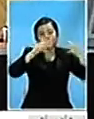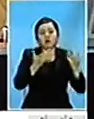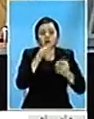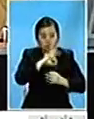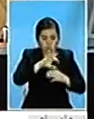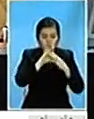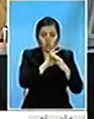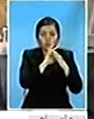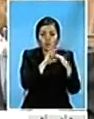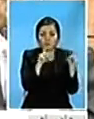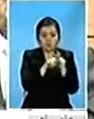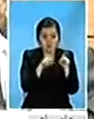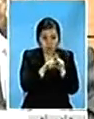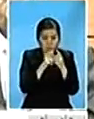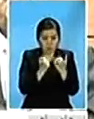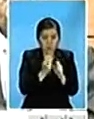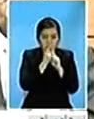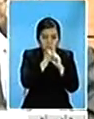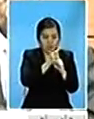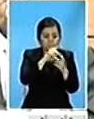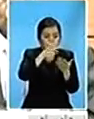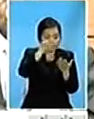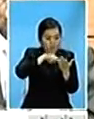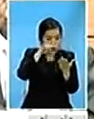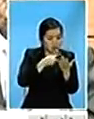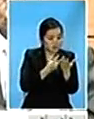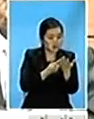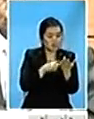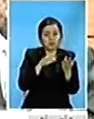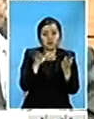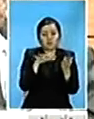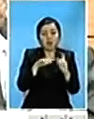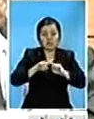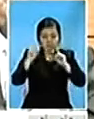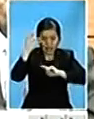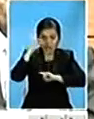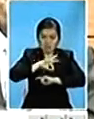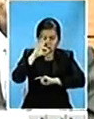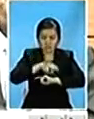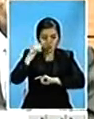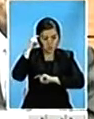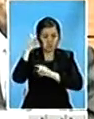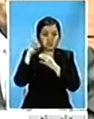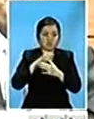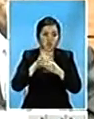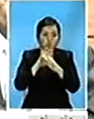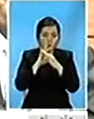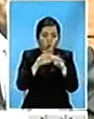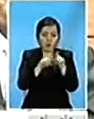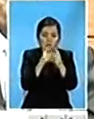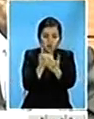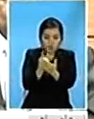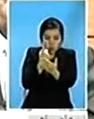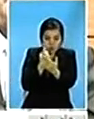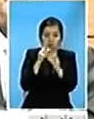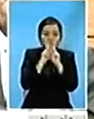งไปกว่าสิ่งที่เราเห็นในเอกสารงบประมาณที่อย่างน้อยที่สุดเราก็มีตัวแทนในชั้นกรรมาธิการที่จะเข้าไ